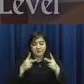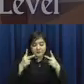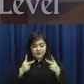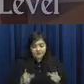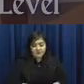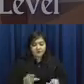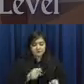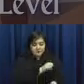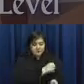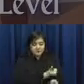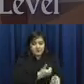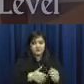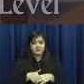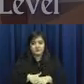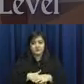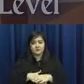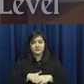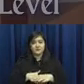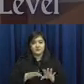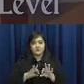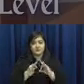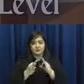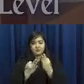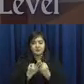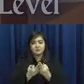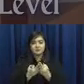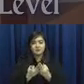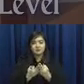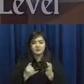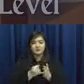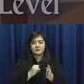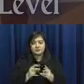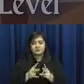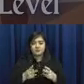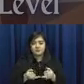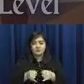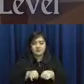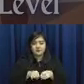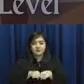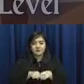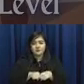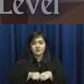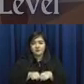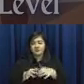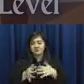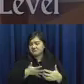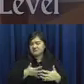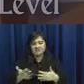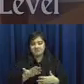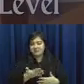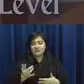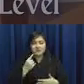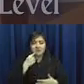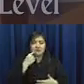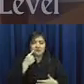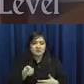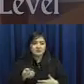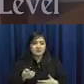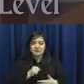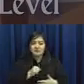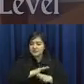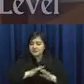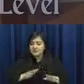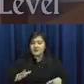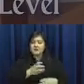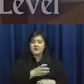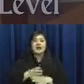home. You see, yung presence of God, it is very important. Kahit paano sabihin mo, wala akong pakialam kung kahit gano'ng kalaki